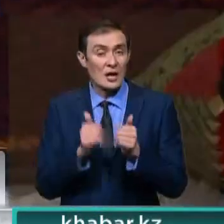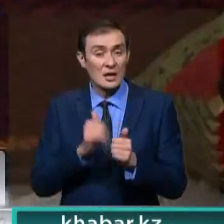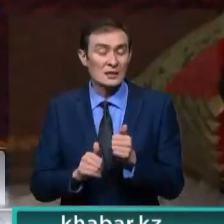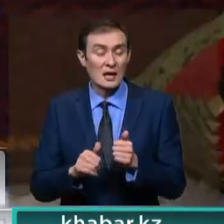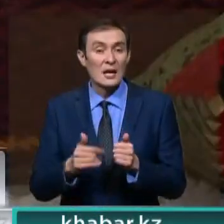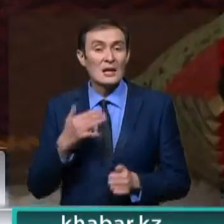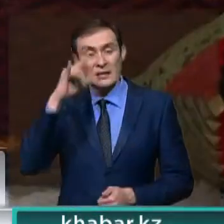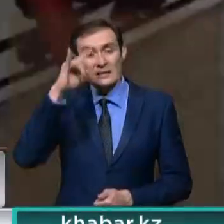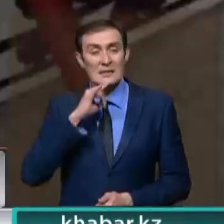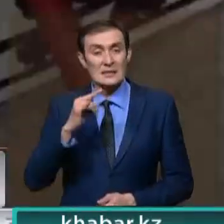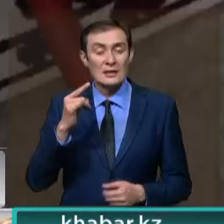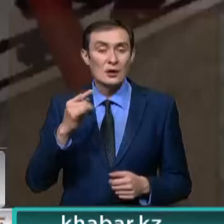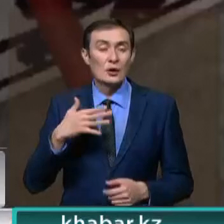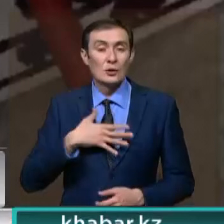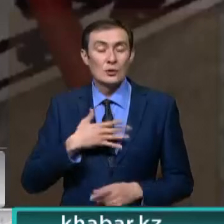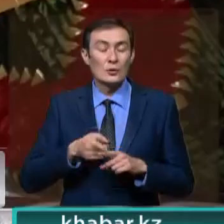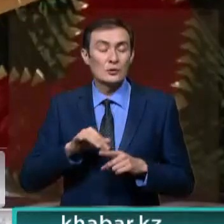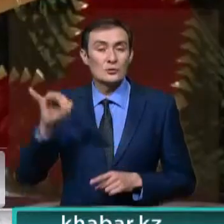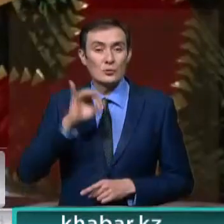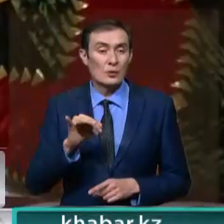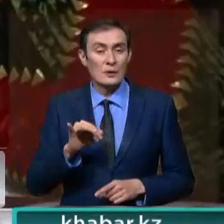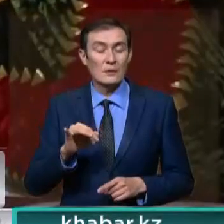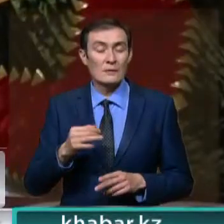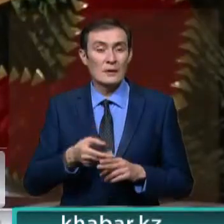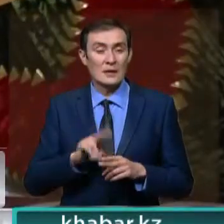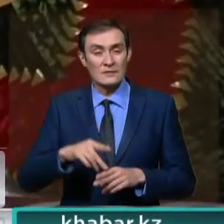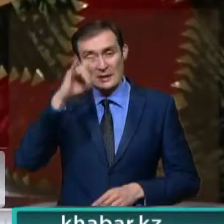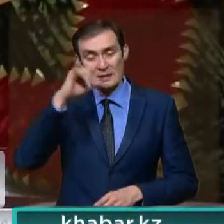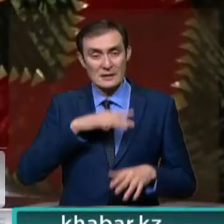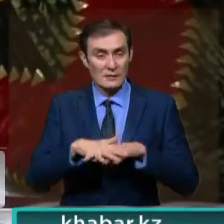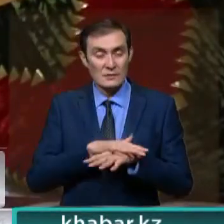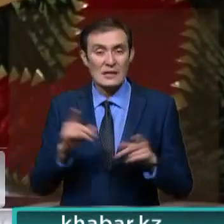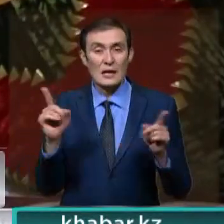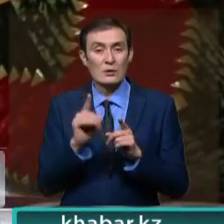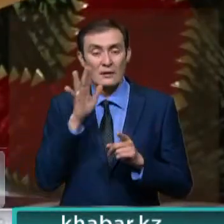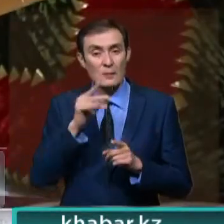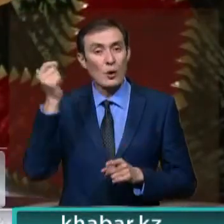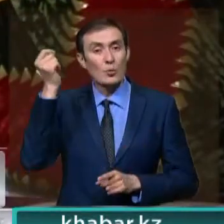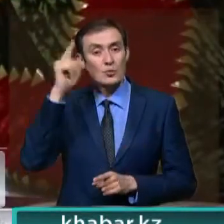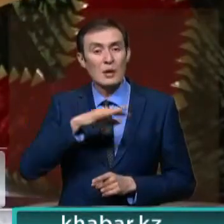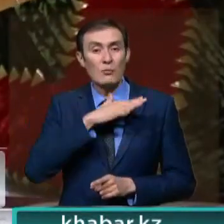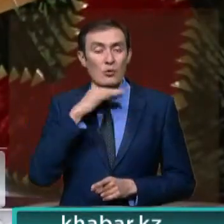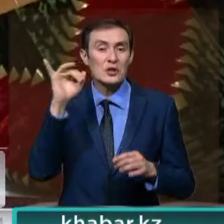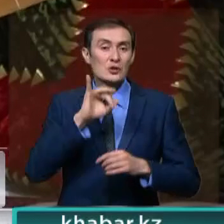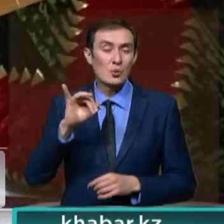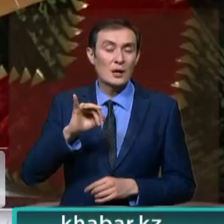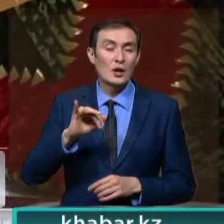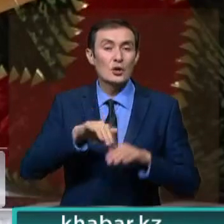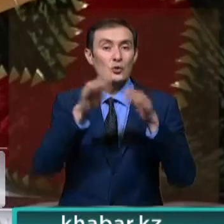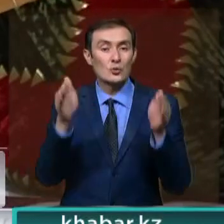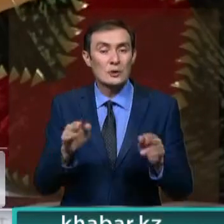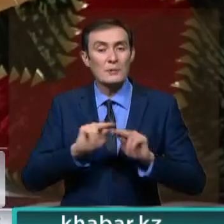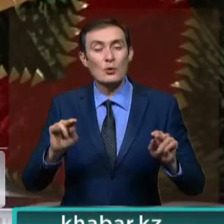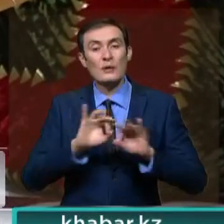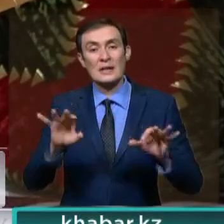дух повсюду. Сами стены юрты дышат историей. За короткое время я узнал много фактов из истории юрты.